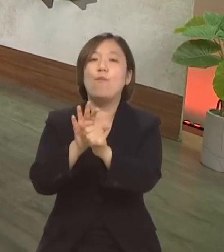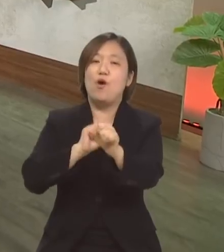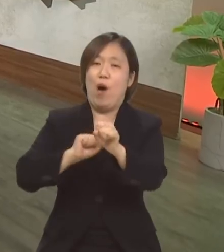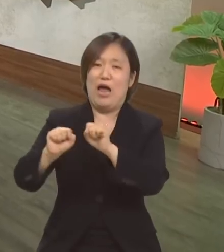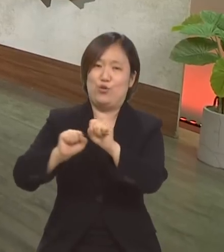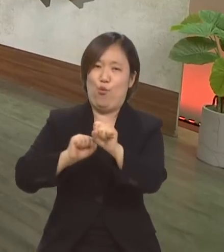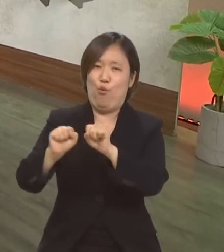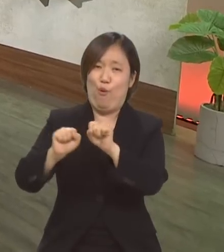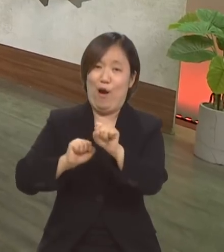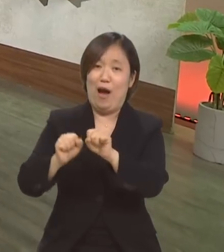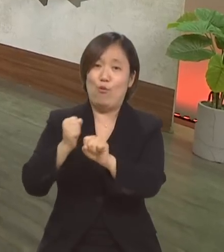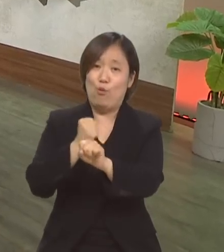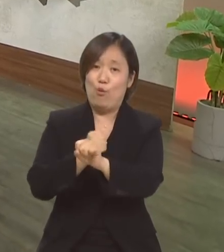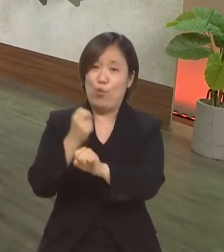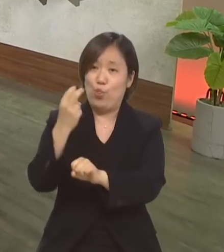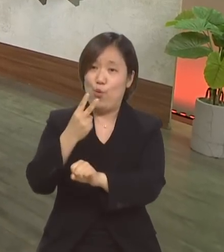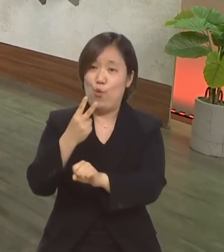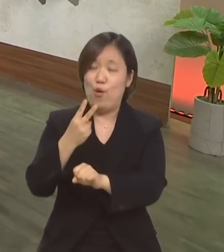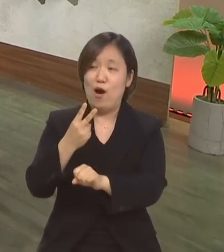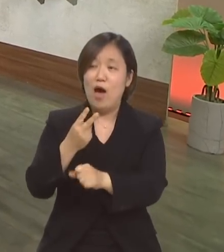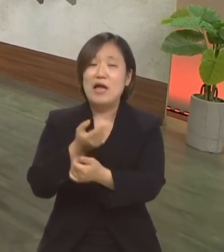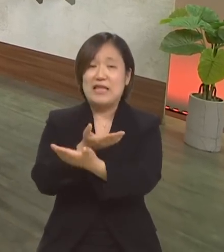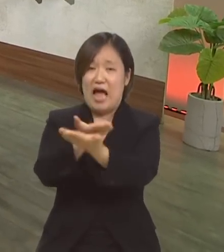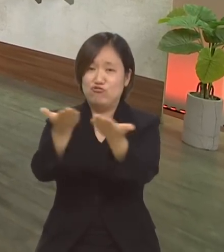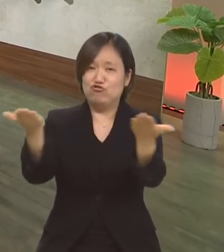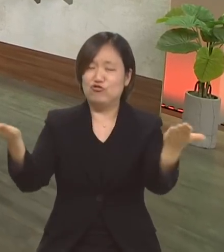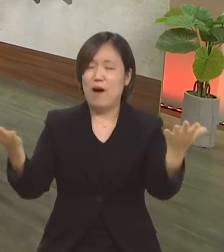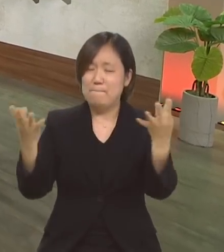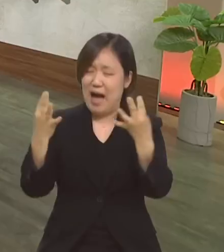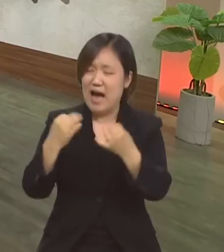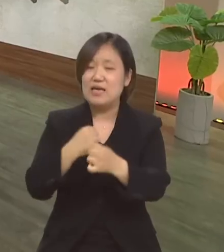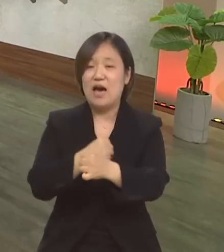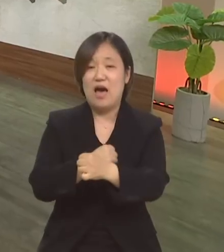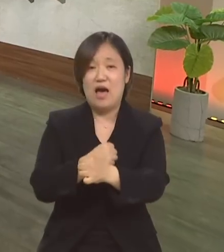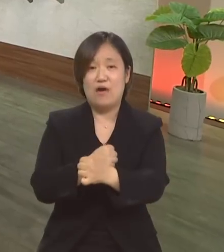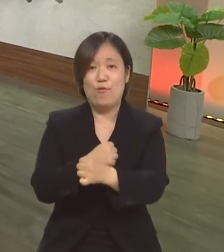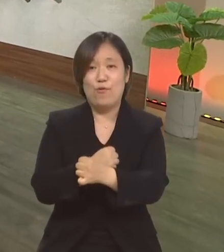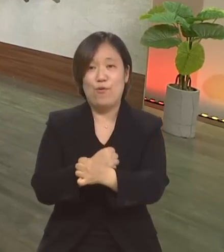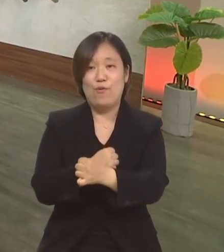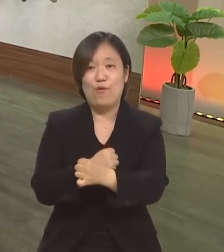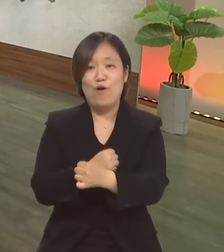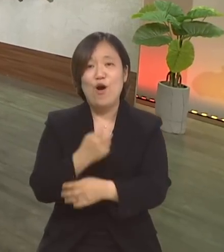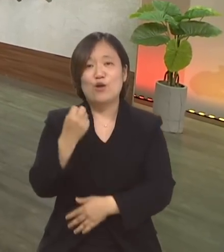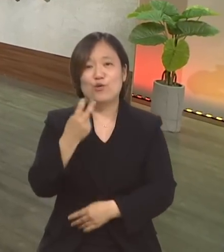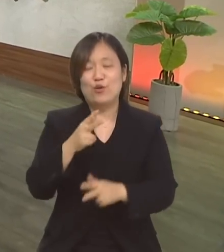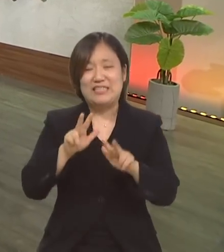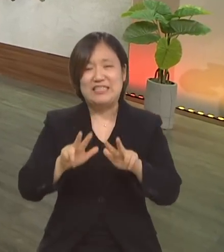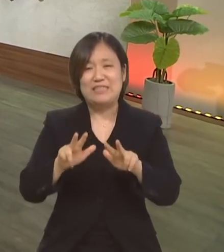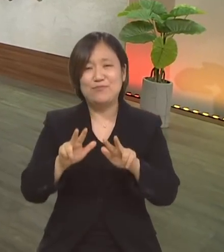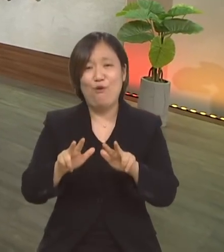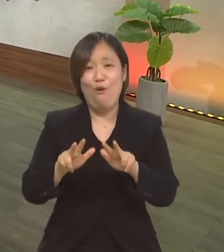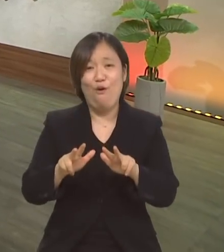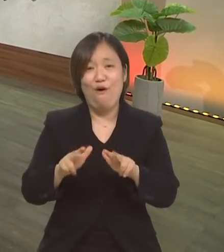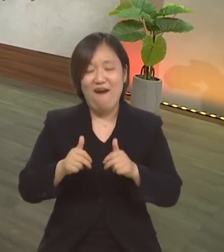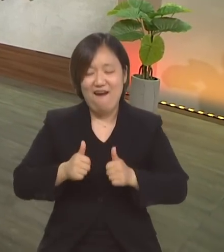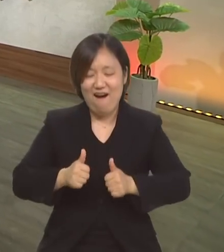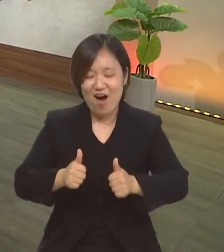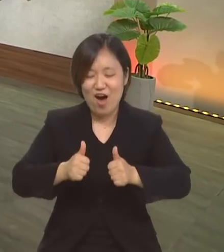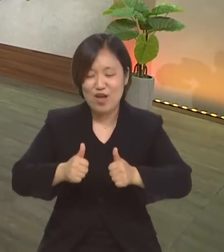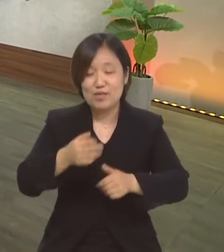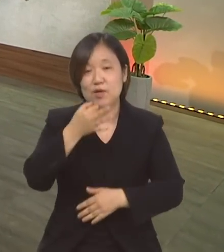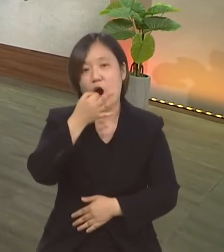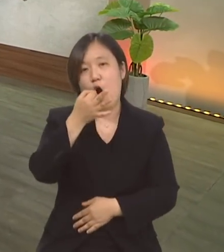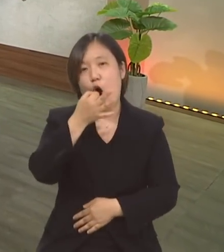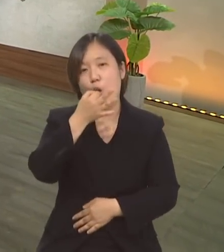주변에 좋은 보시 나눔도 하시고 그리고 지금도 열심히 염불 수행하면서